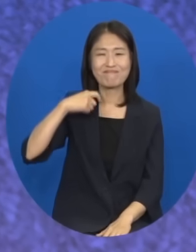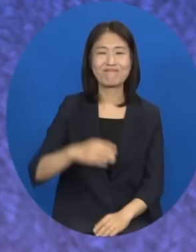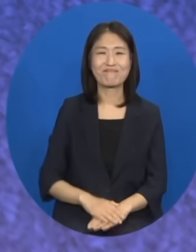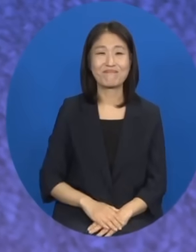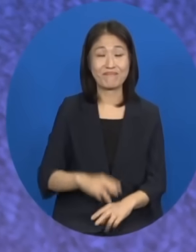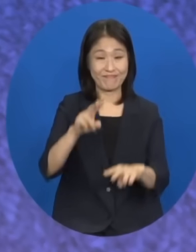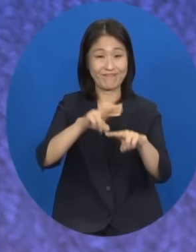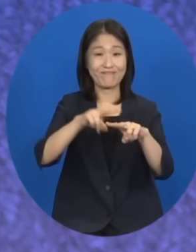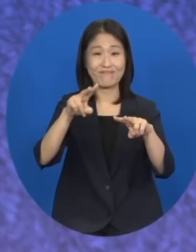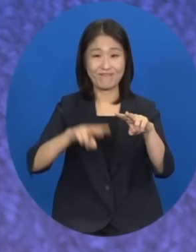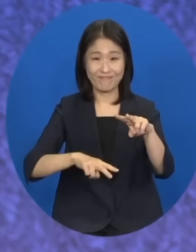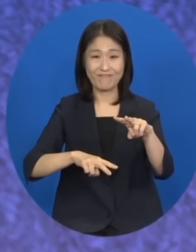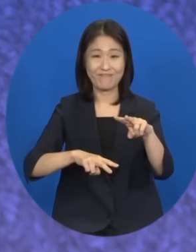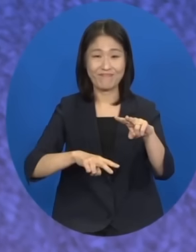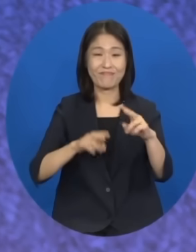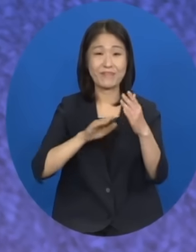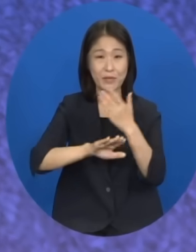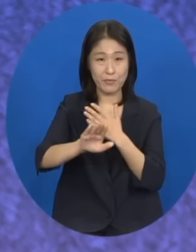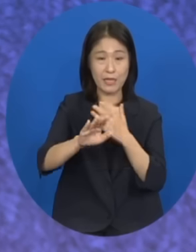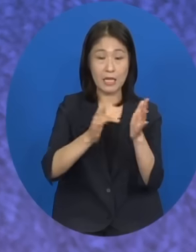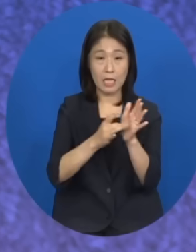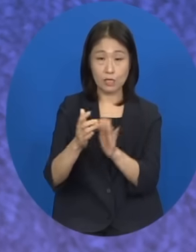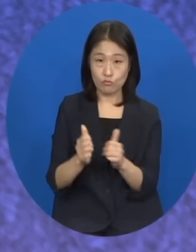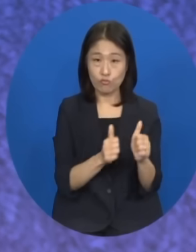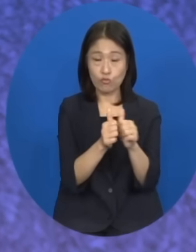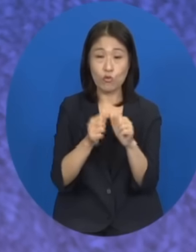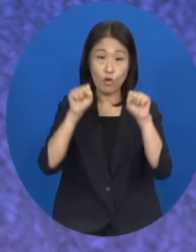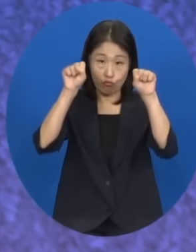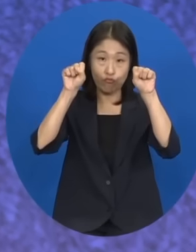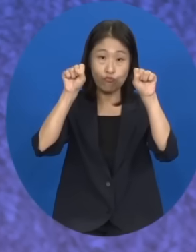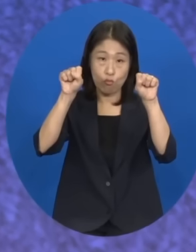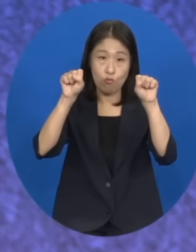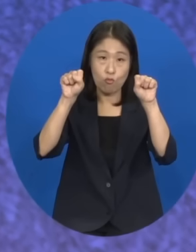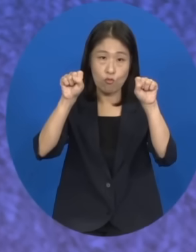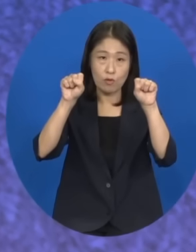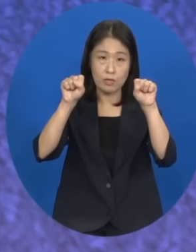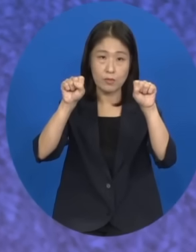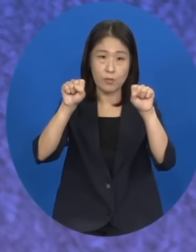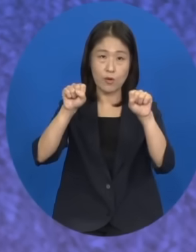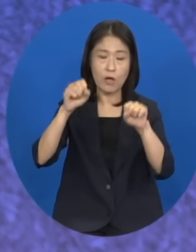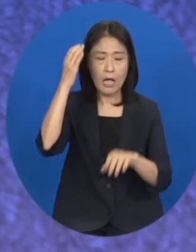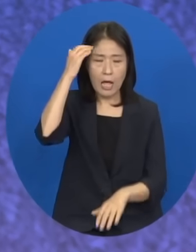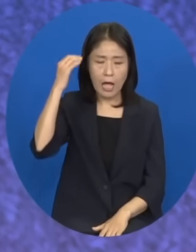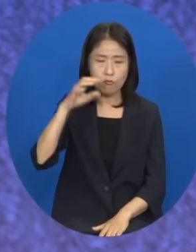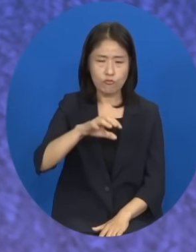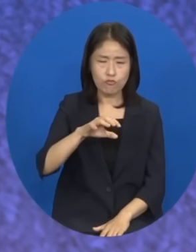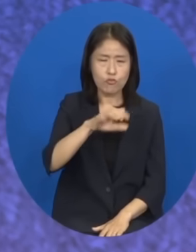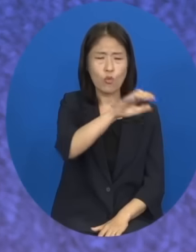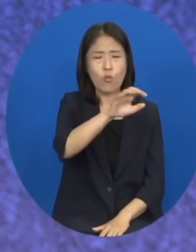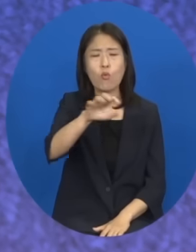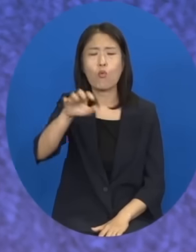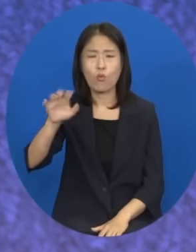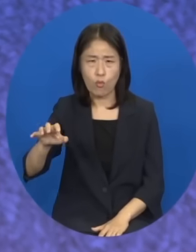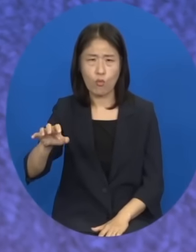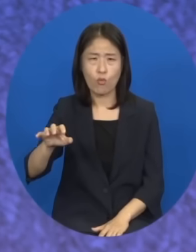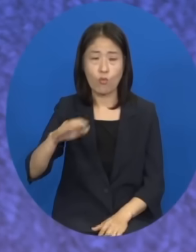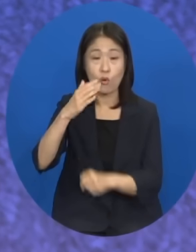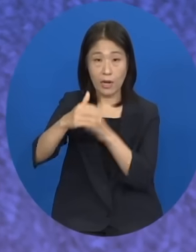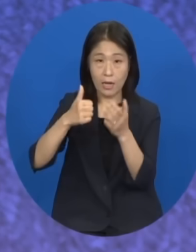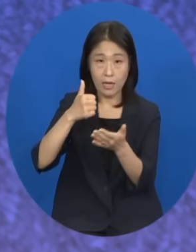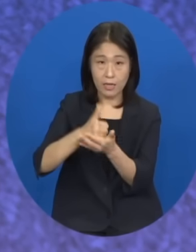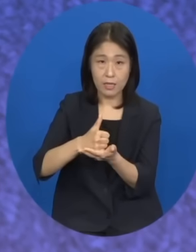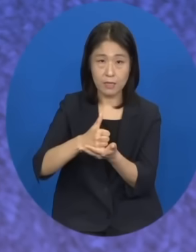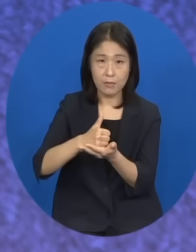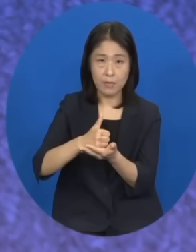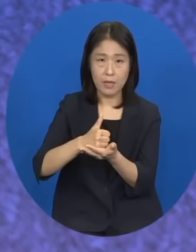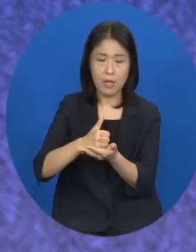은퇴한 다음에 예수동행 운동을 우리나라 곳곳에 그리고 하나님의 허락하심을 따라 전